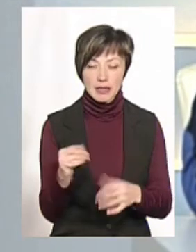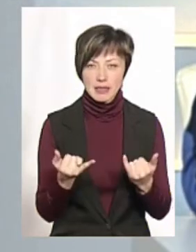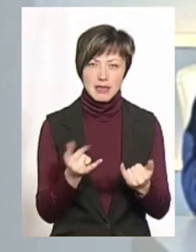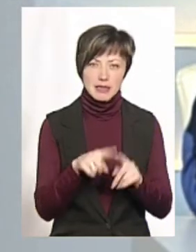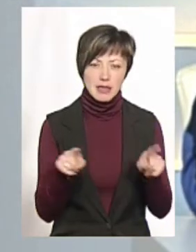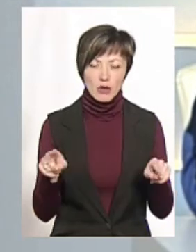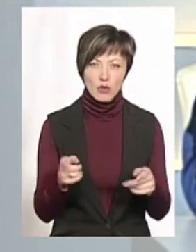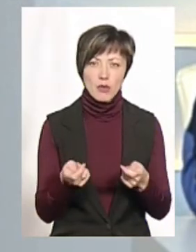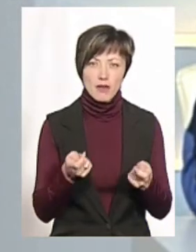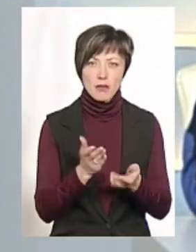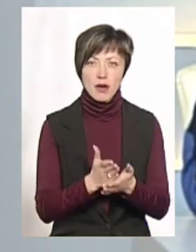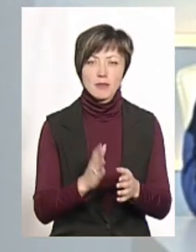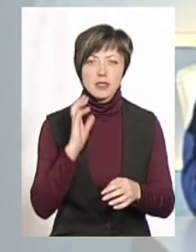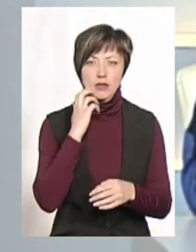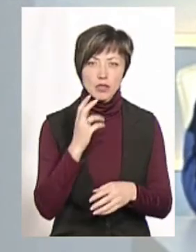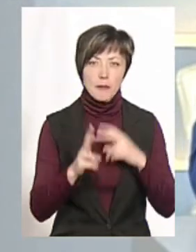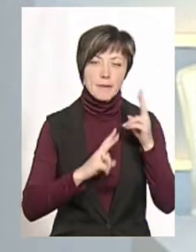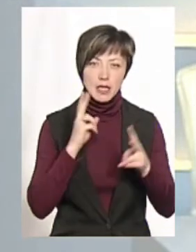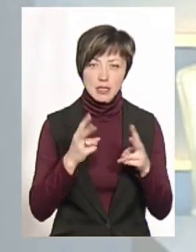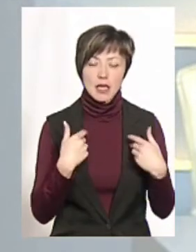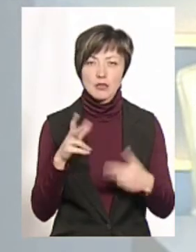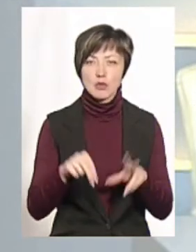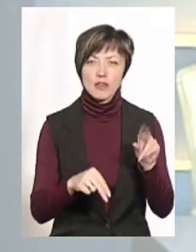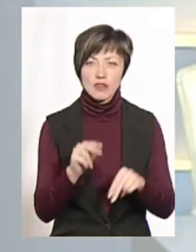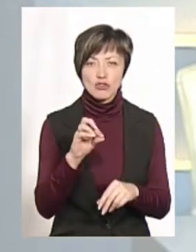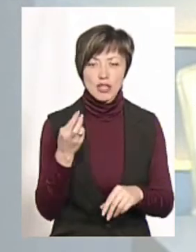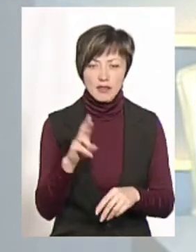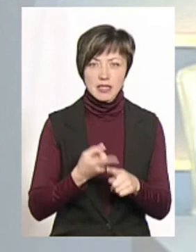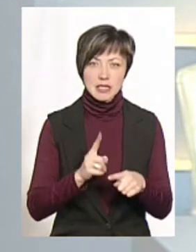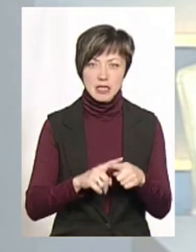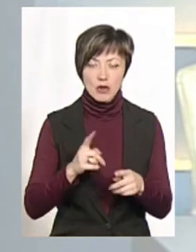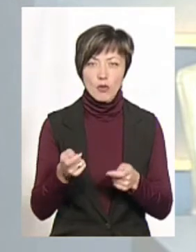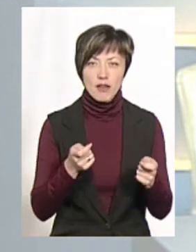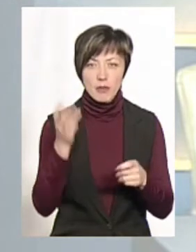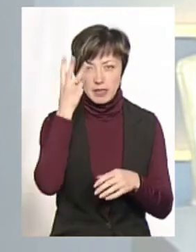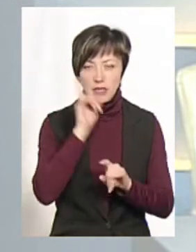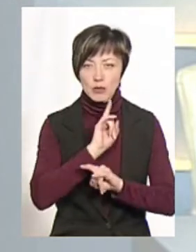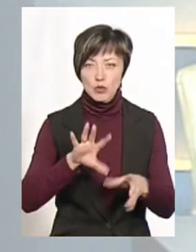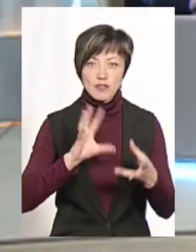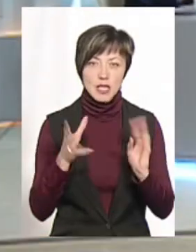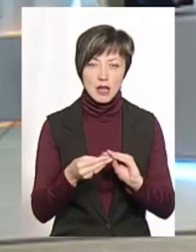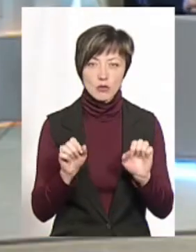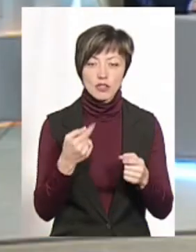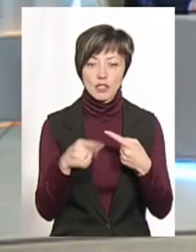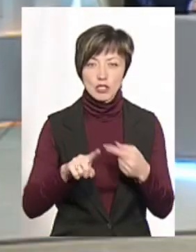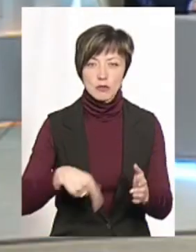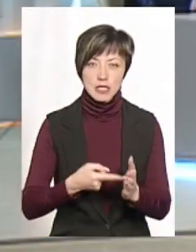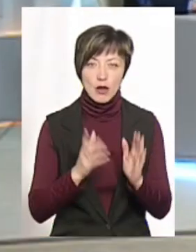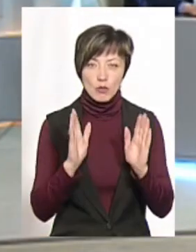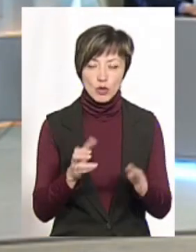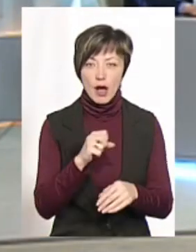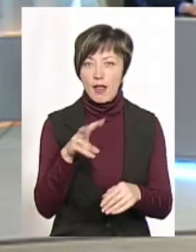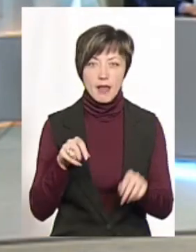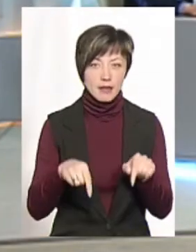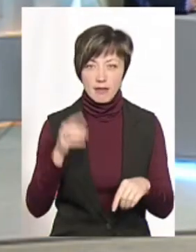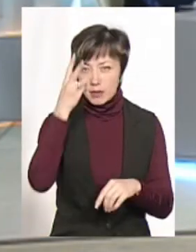зараз до деяких управителів ми маємо дуже серйозні претензії. І я сподіваюся, що в червні цих управителів у Хмельницькому не буде. Взагалі, можливо, в інших містах будуть,